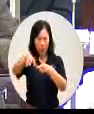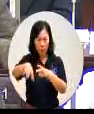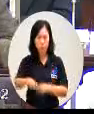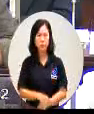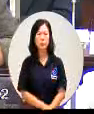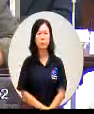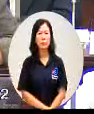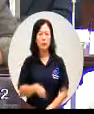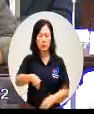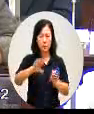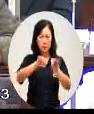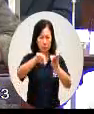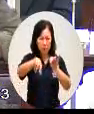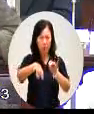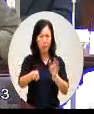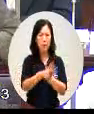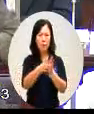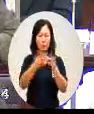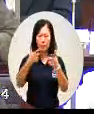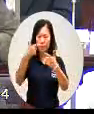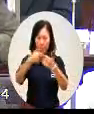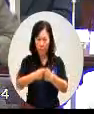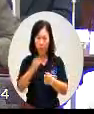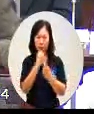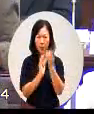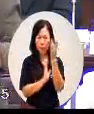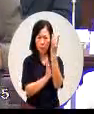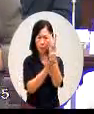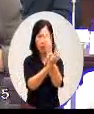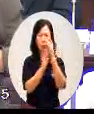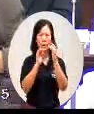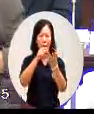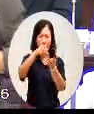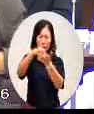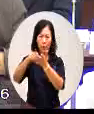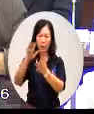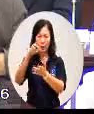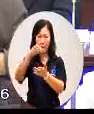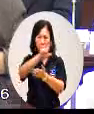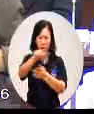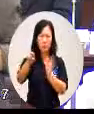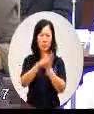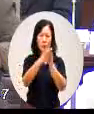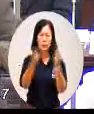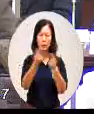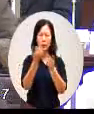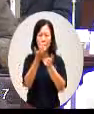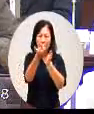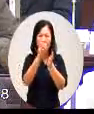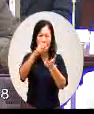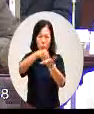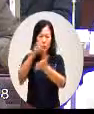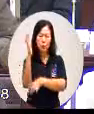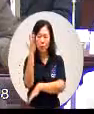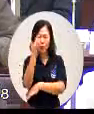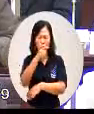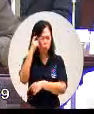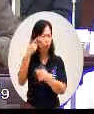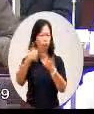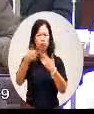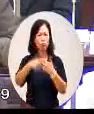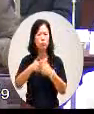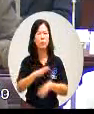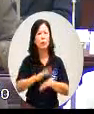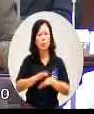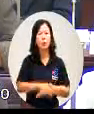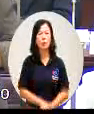个地方比较适合爬藤类，哦，都像你像种一块的树啊，我嘛干嘛不适合，哦，